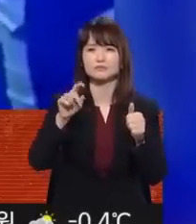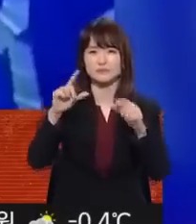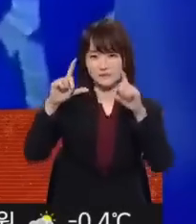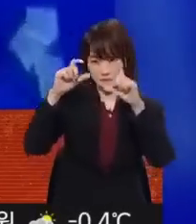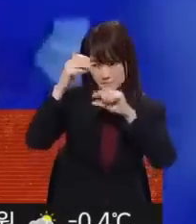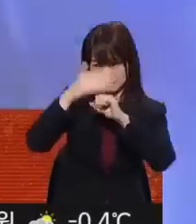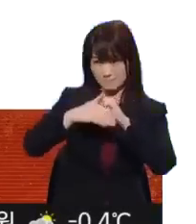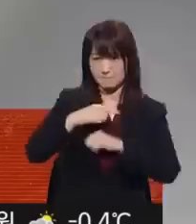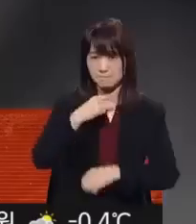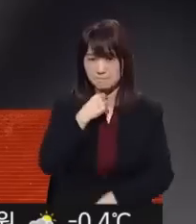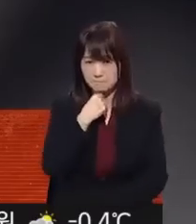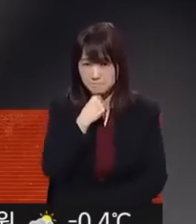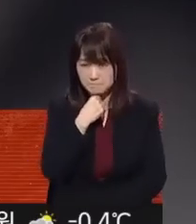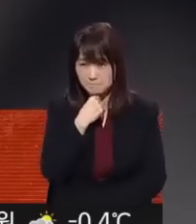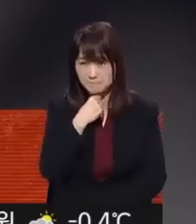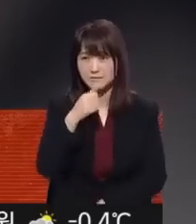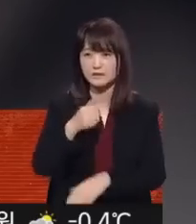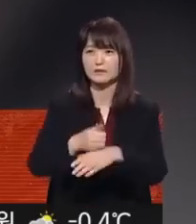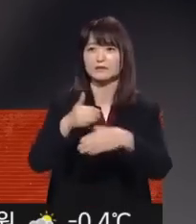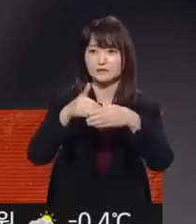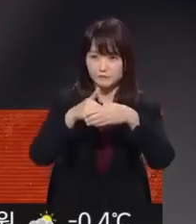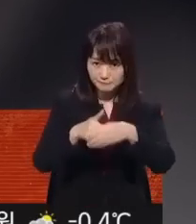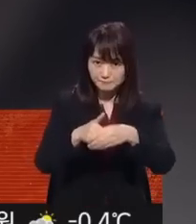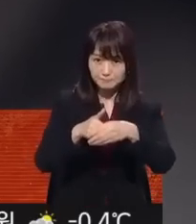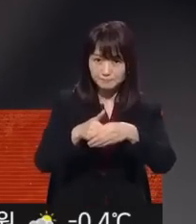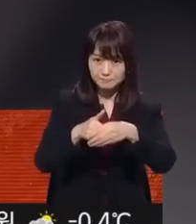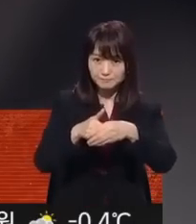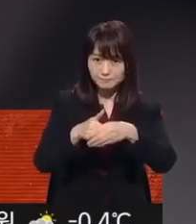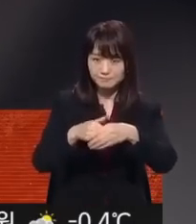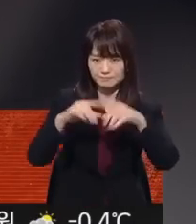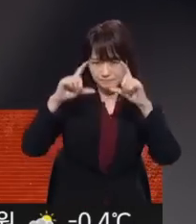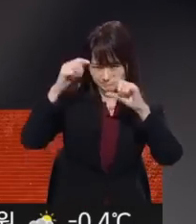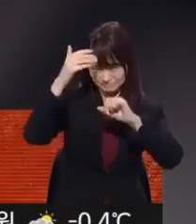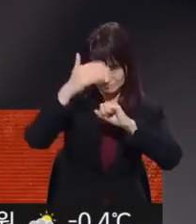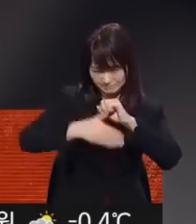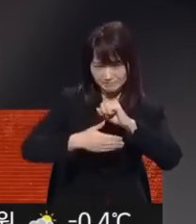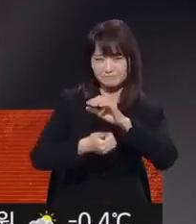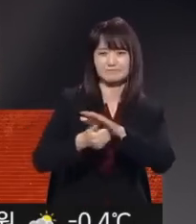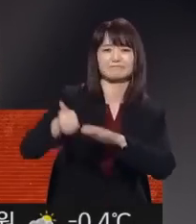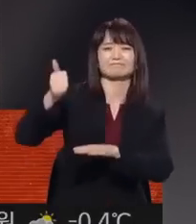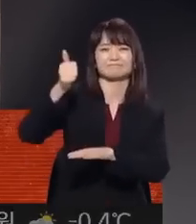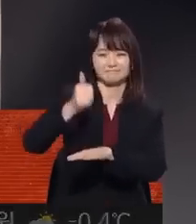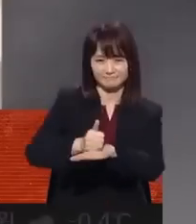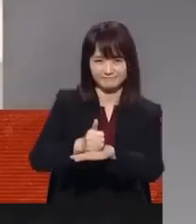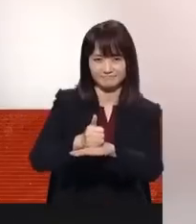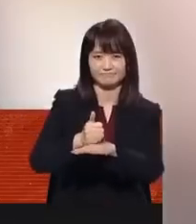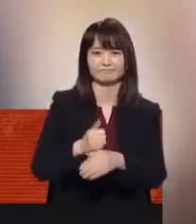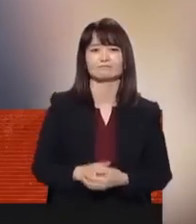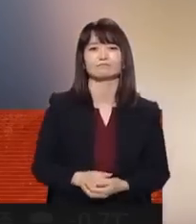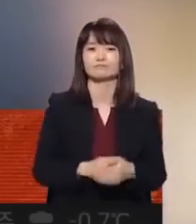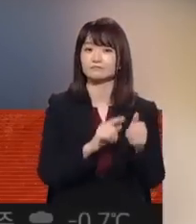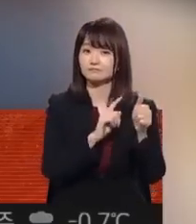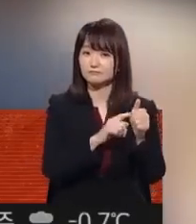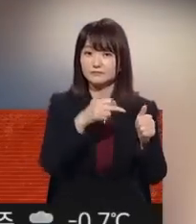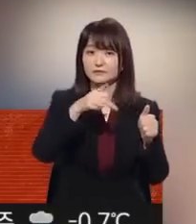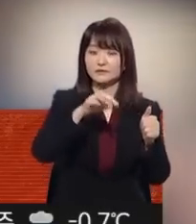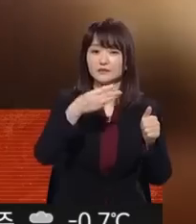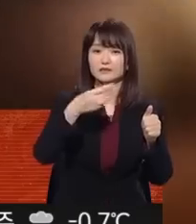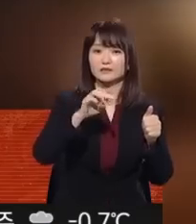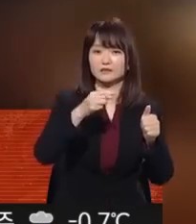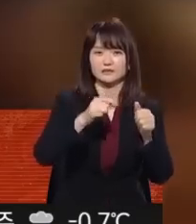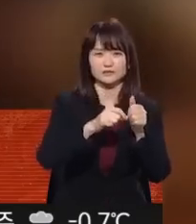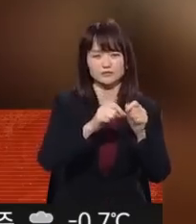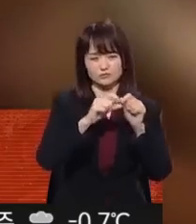찍고 싶어서 저런 겁니다. 결국 악수를 나눈 뒤에 함께 사진을 찍는 데까지도 성공합니다. 예. 사실 저 남성도 카타르에서